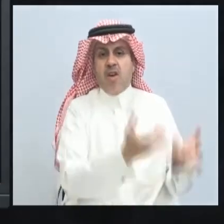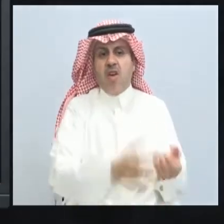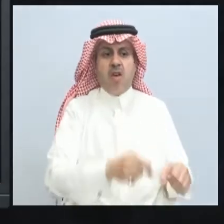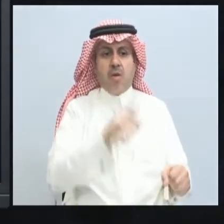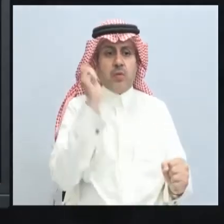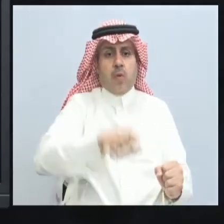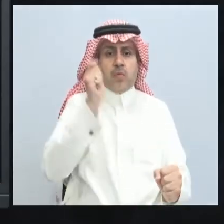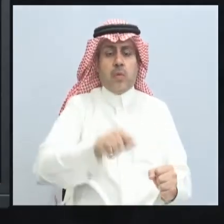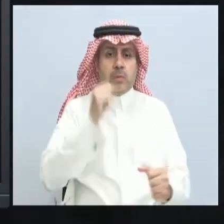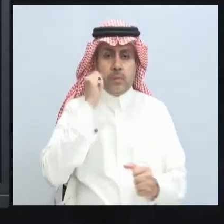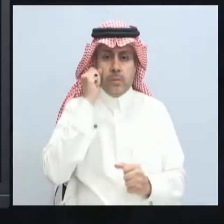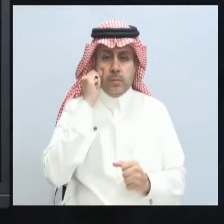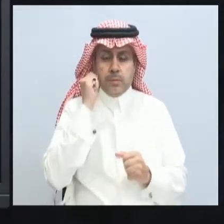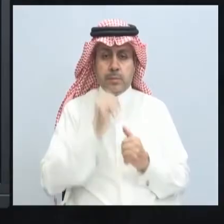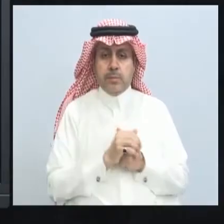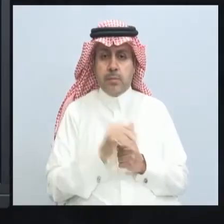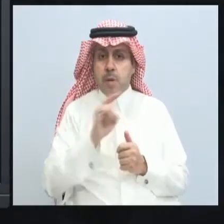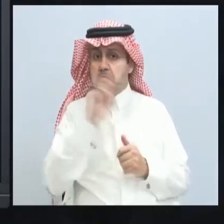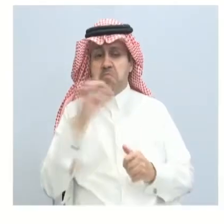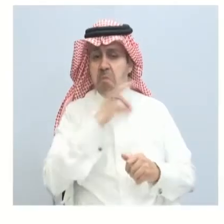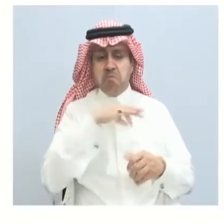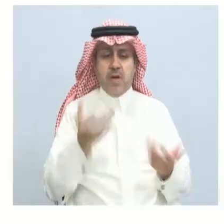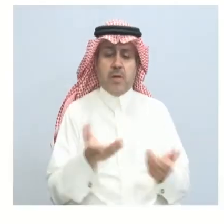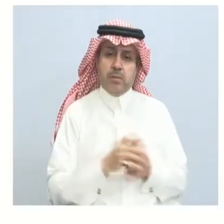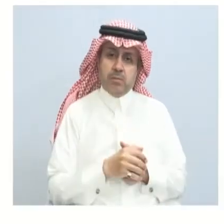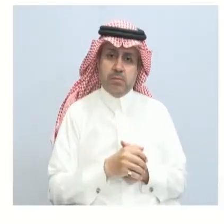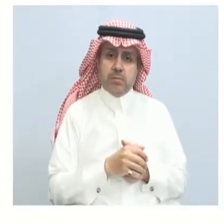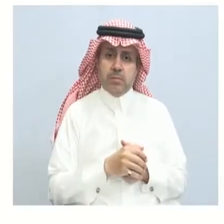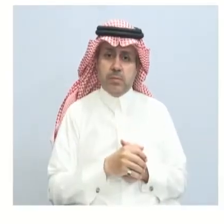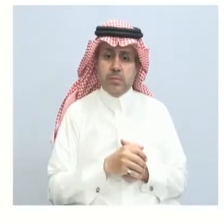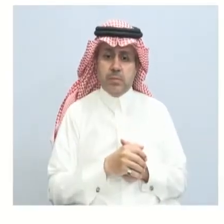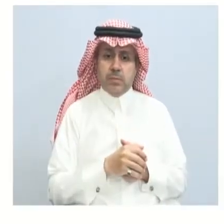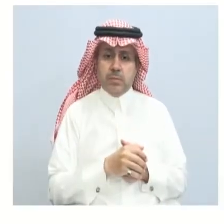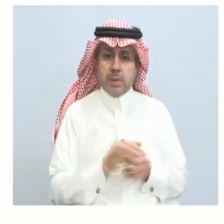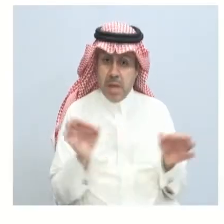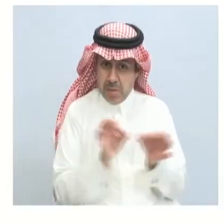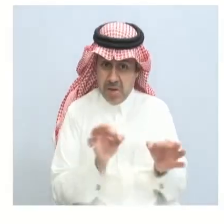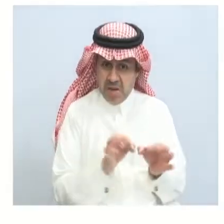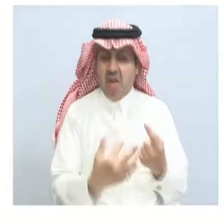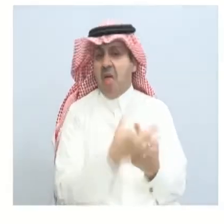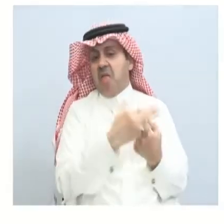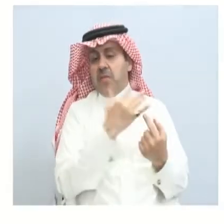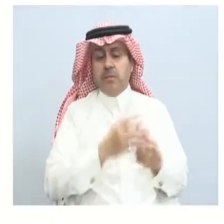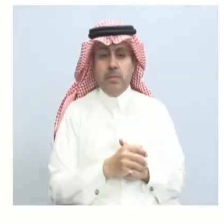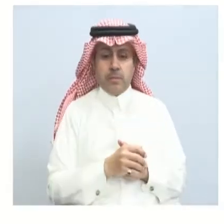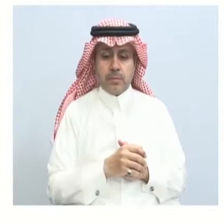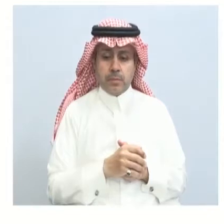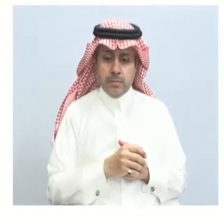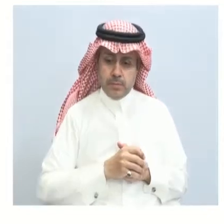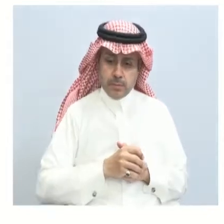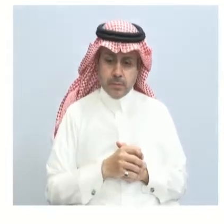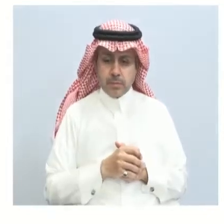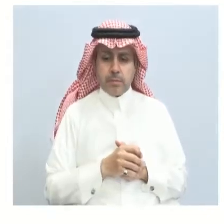الا الا السوء لا تستفيد منه الا السوء ولو بمجا ورته كما نافخ الك لا تستفيد منه